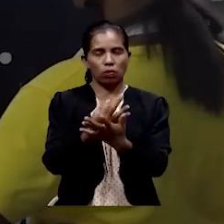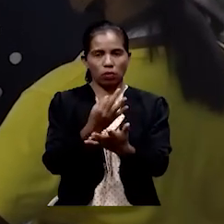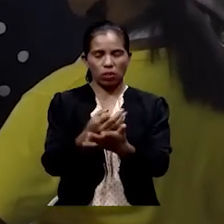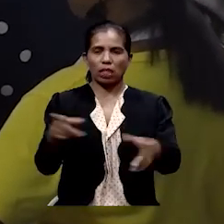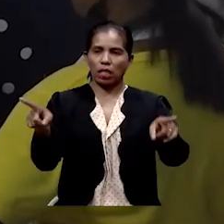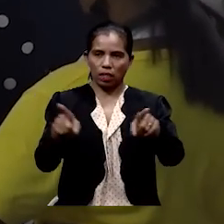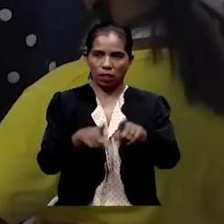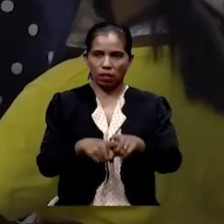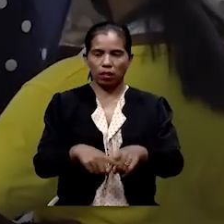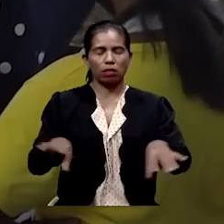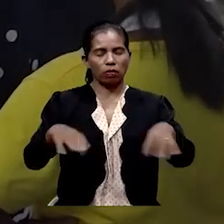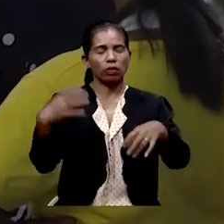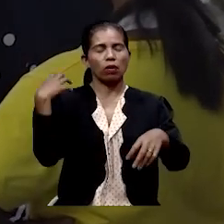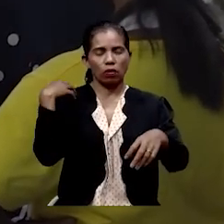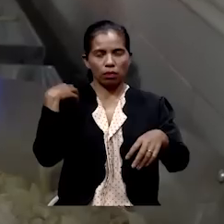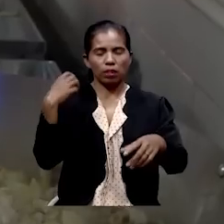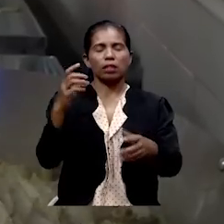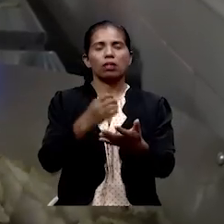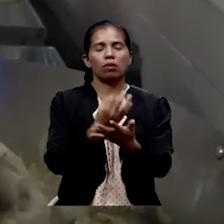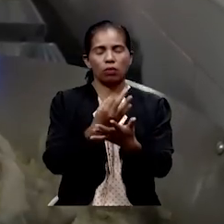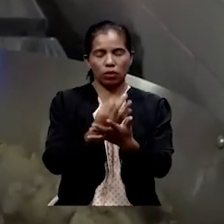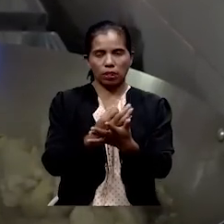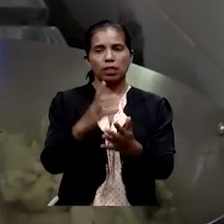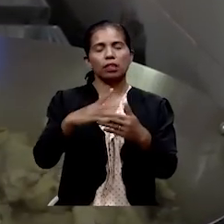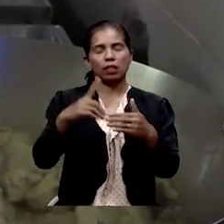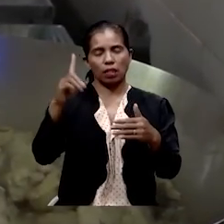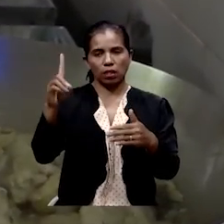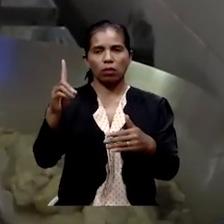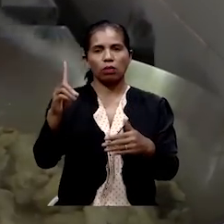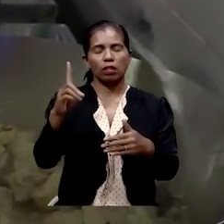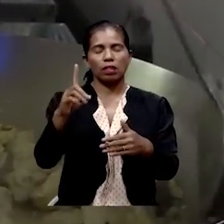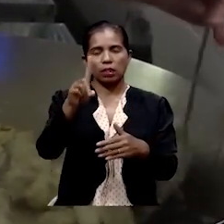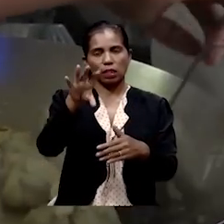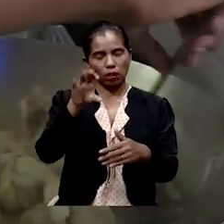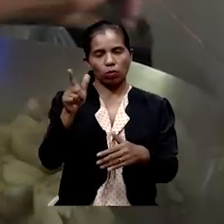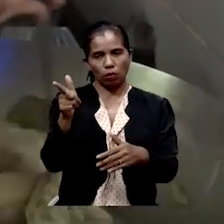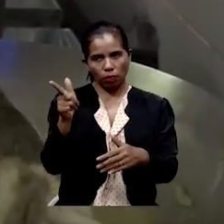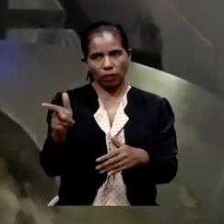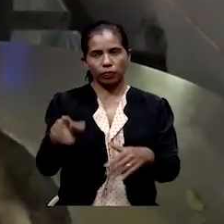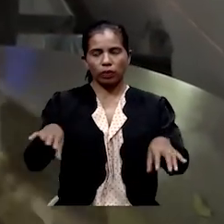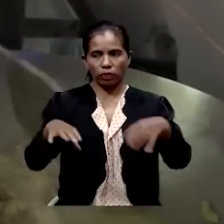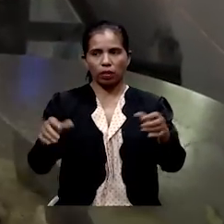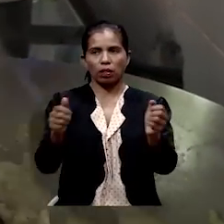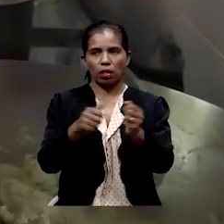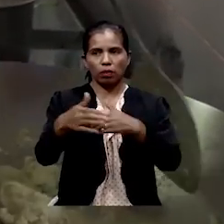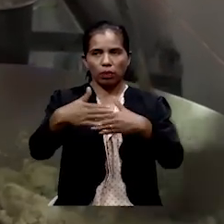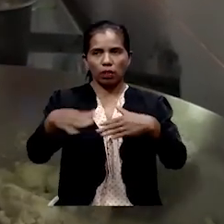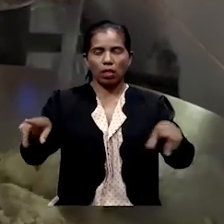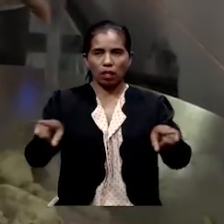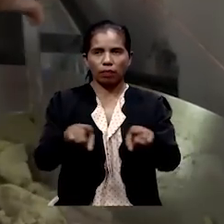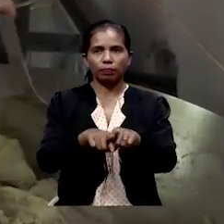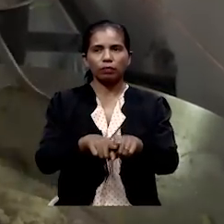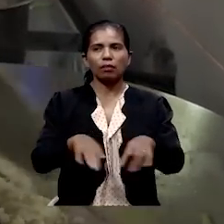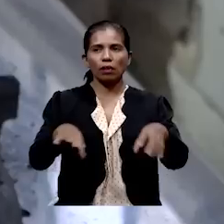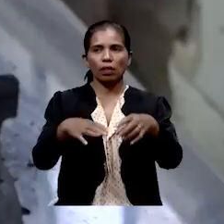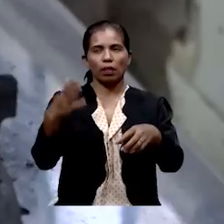hanesang. A serviço kantor mo 120, gaji mínimo estado 115. Atu serviço fali restaurante mo quase atu besi kanesan. Atu serviço fali natar o